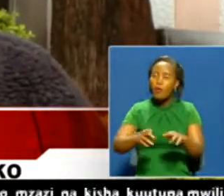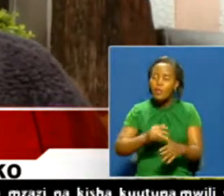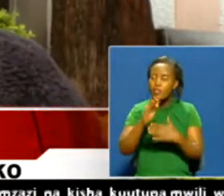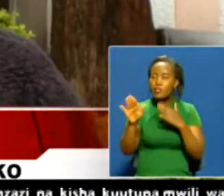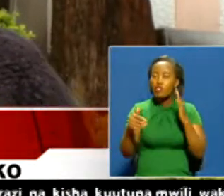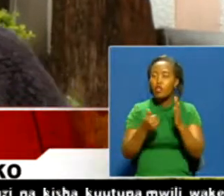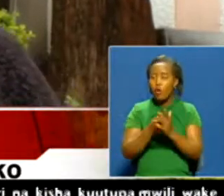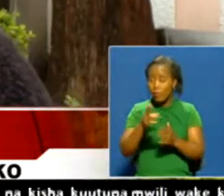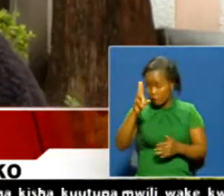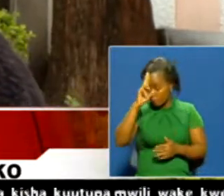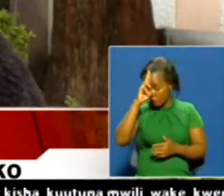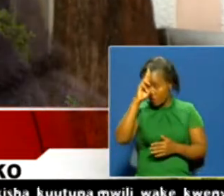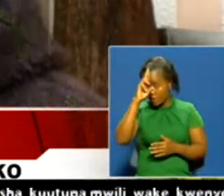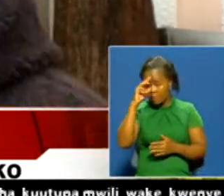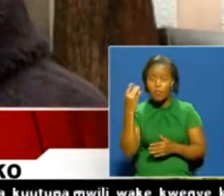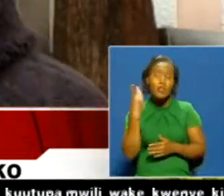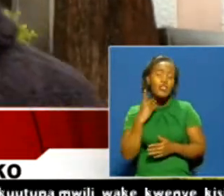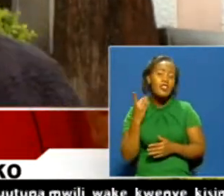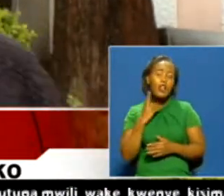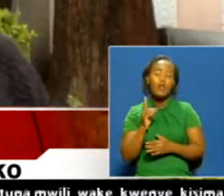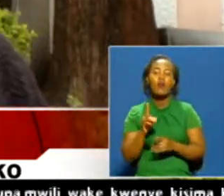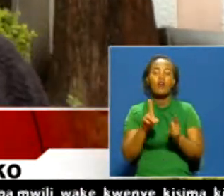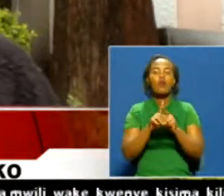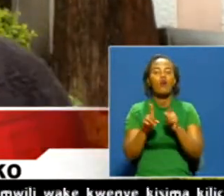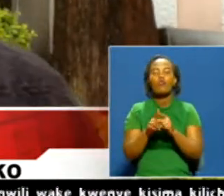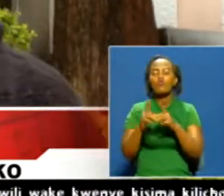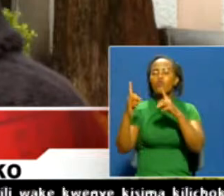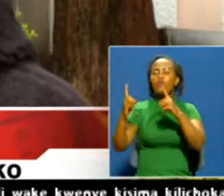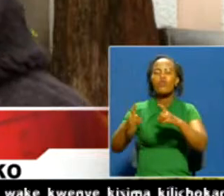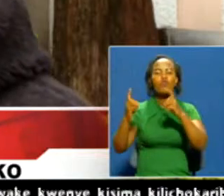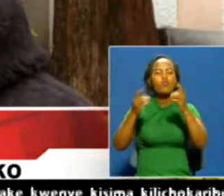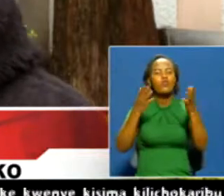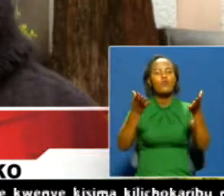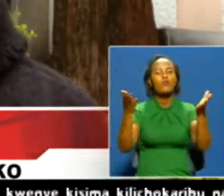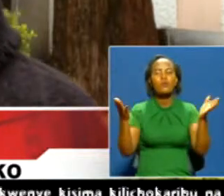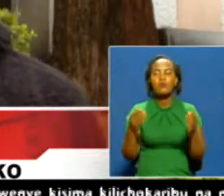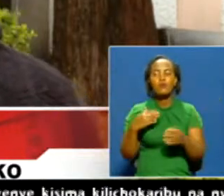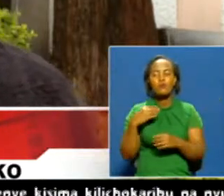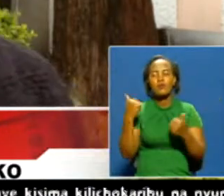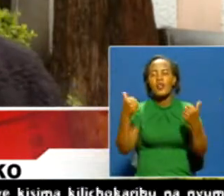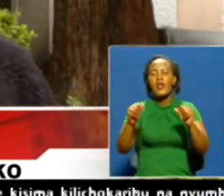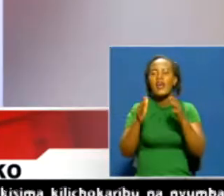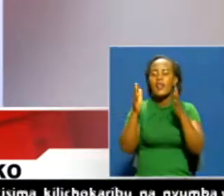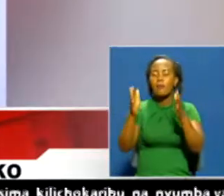na nimepost kila mahali. Mwenye iko na yeye anirejeshe.